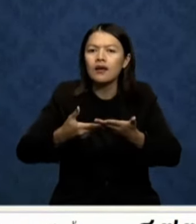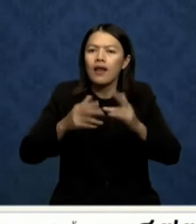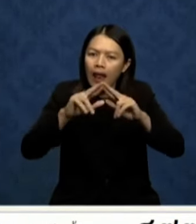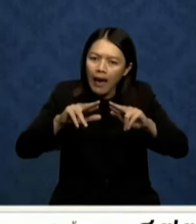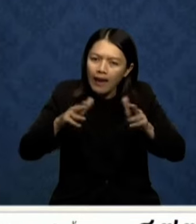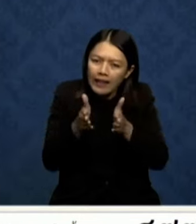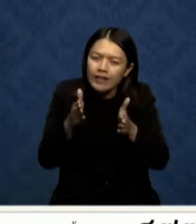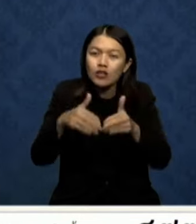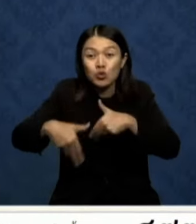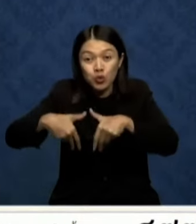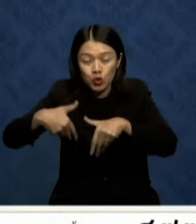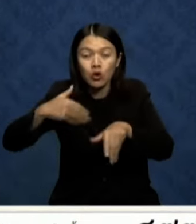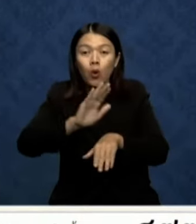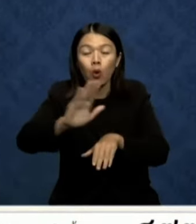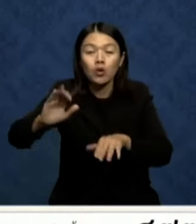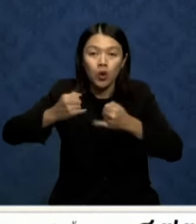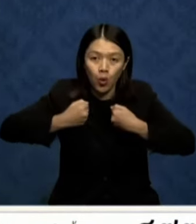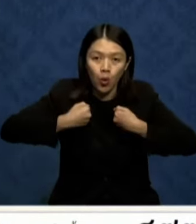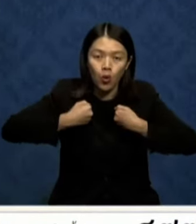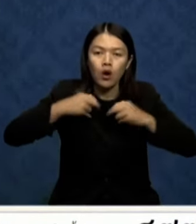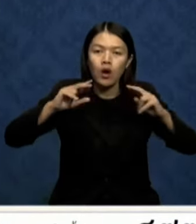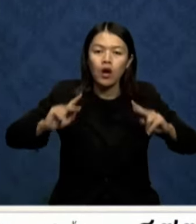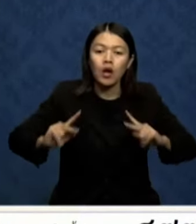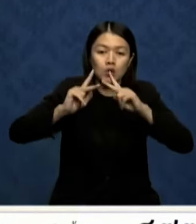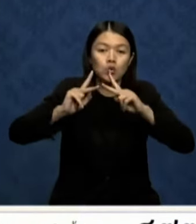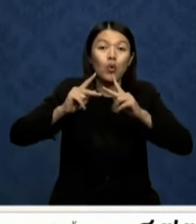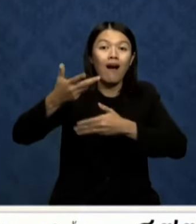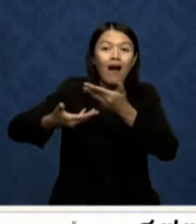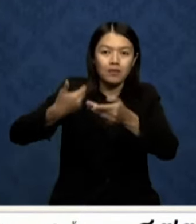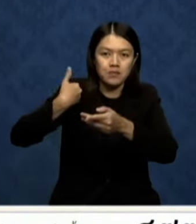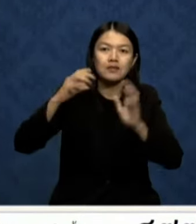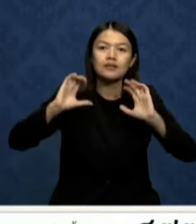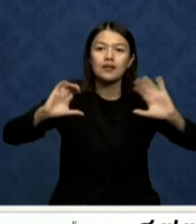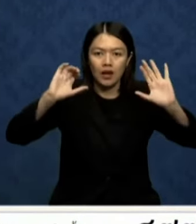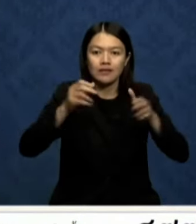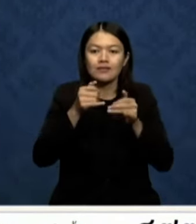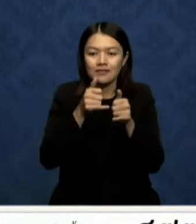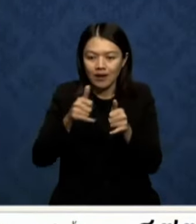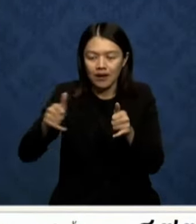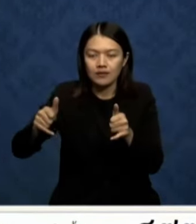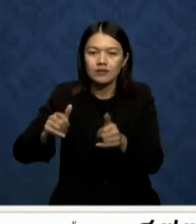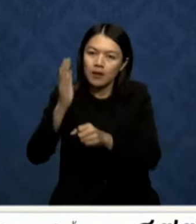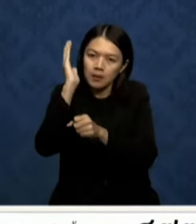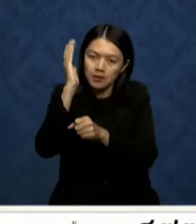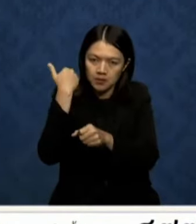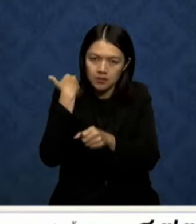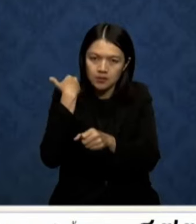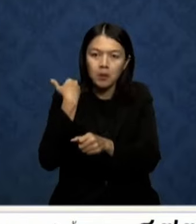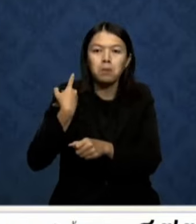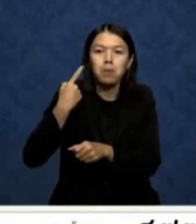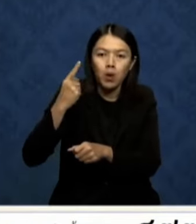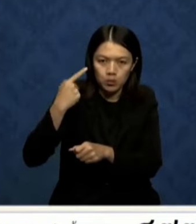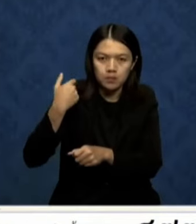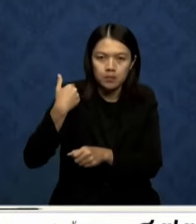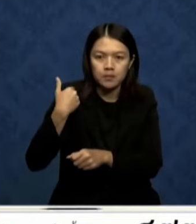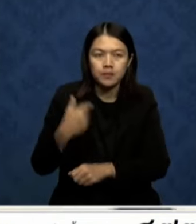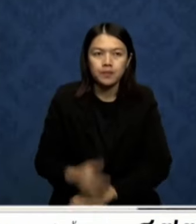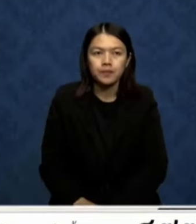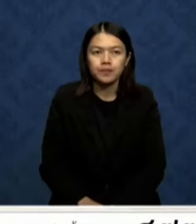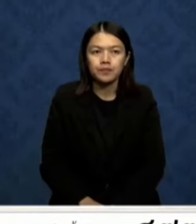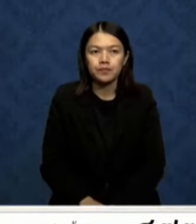ไรนะครับมีกรรมธิการจากทางกระทรวงพาณิชย์มานั่งด้วยนะครับเป็นข้าราชการก็มีการนำเสนอในเรื่องที่เป็นประโยชน์ยืนยันกับท่าน